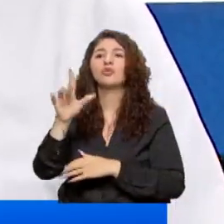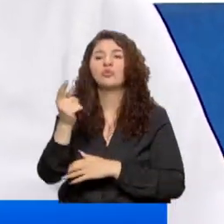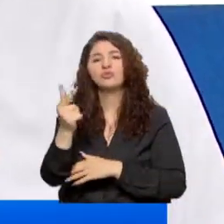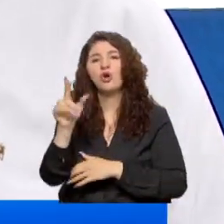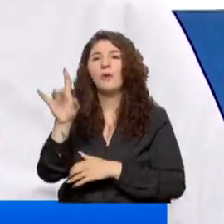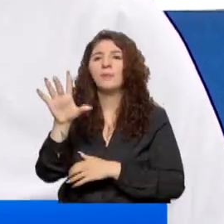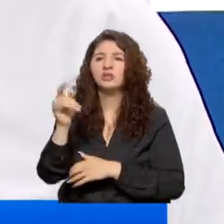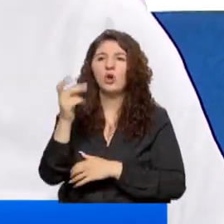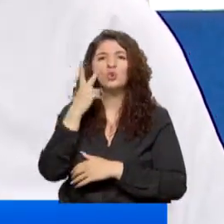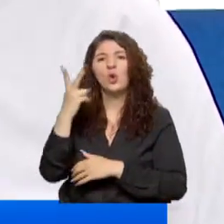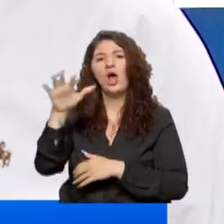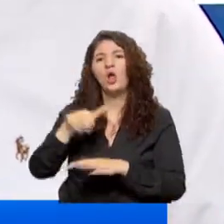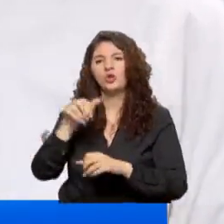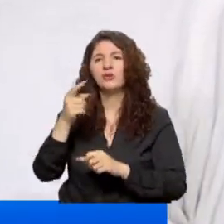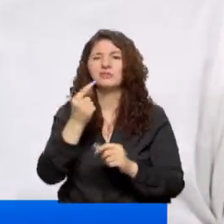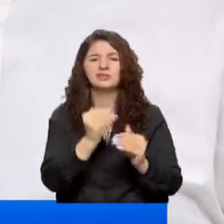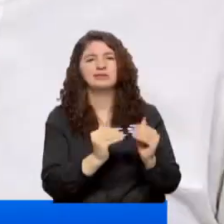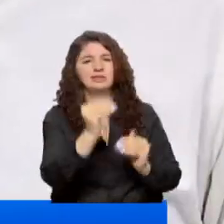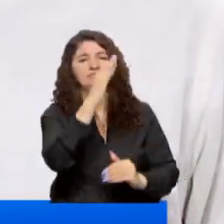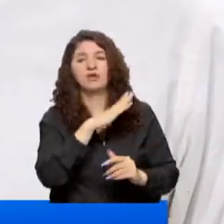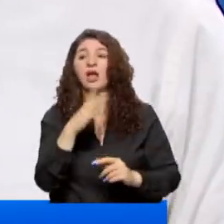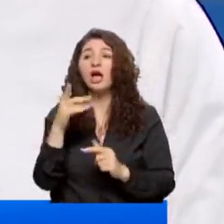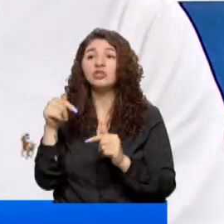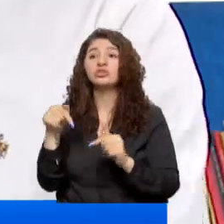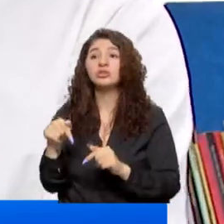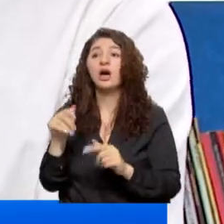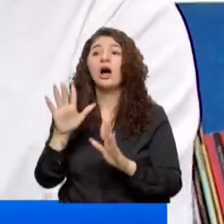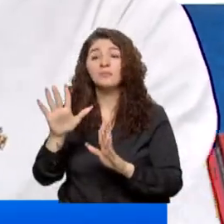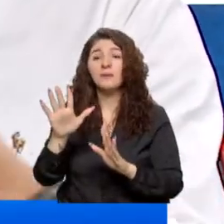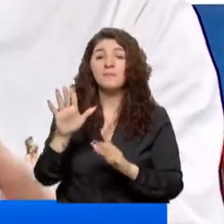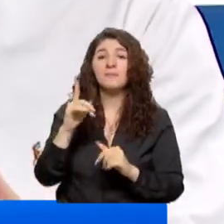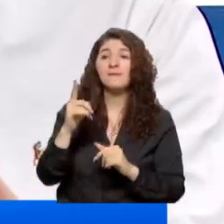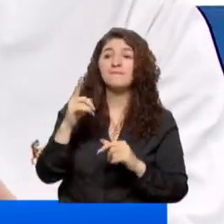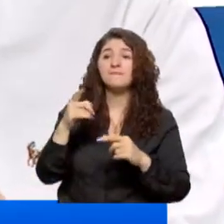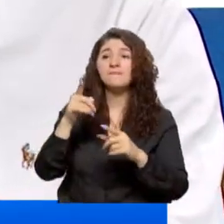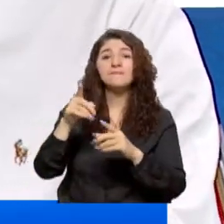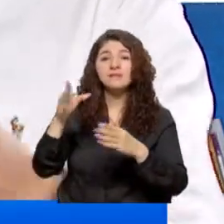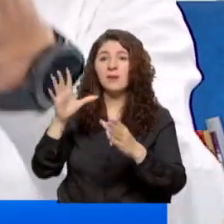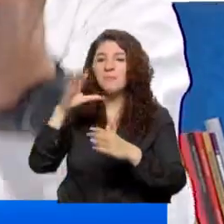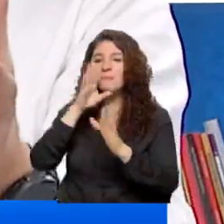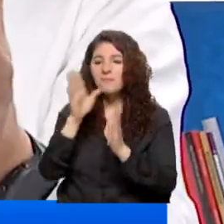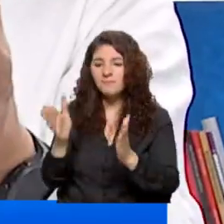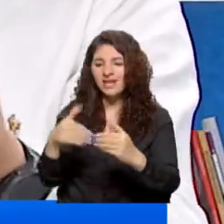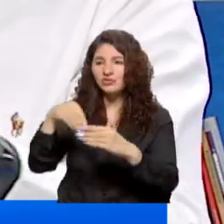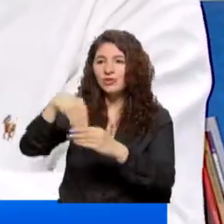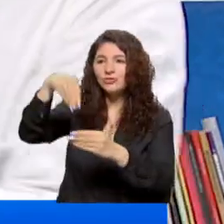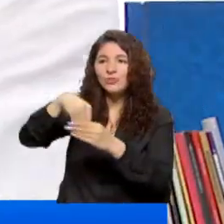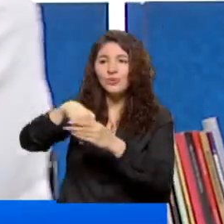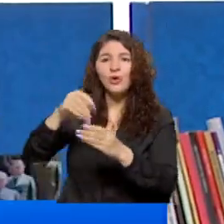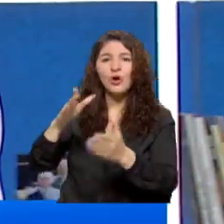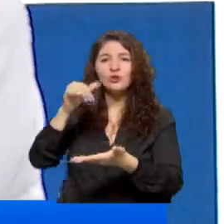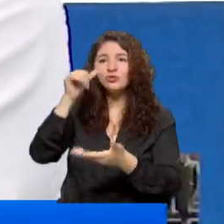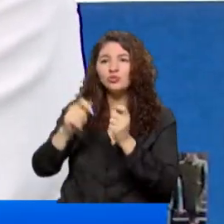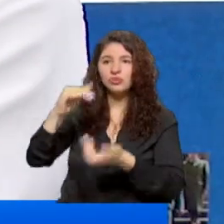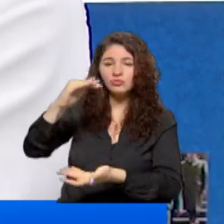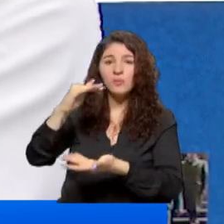14,15 telleri görüyoruz artıyor Şimdi bak şimdi ama alüminyum fiyatı arttı dünyada enfiye alarak paketi